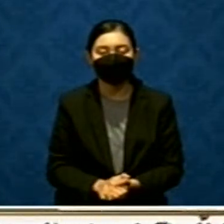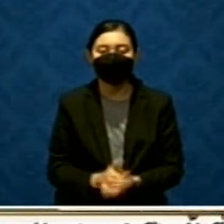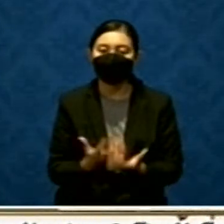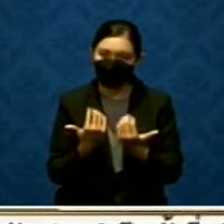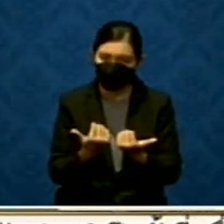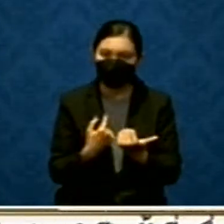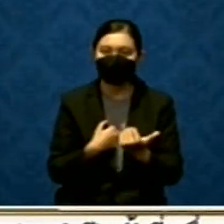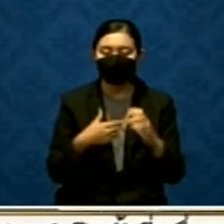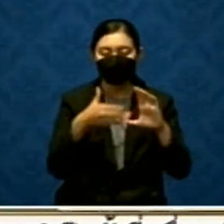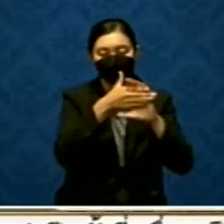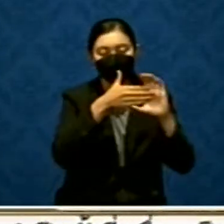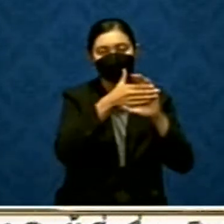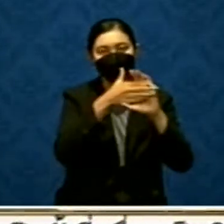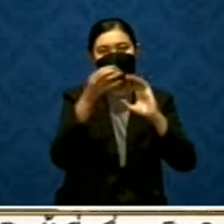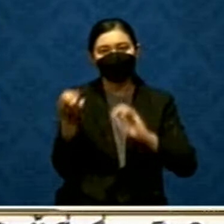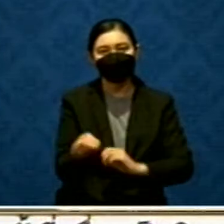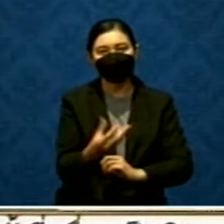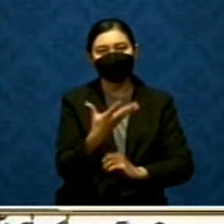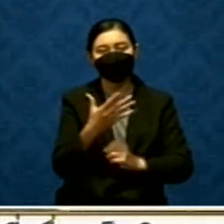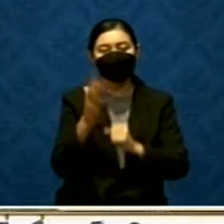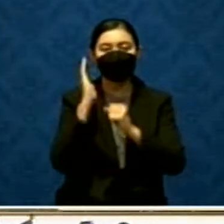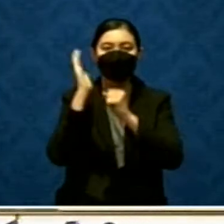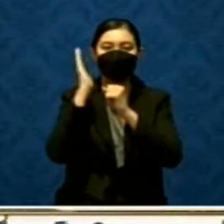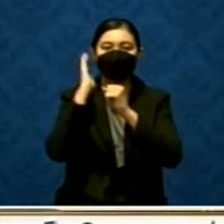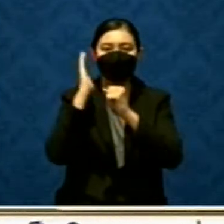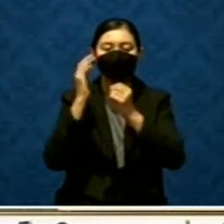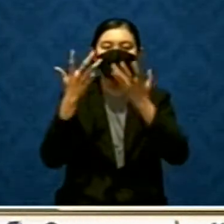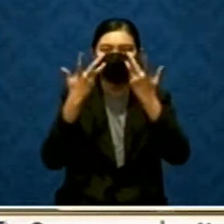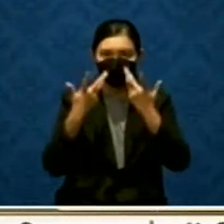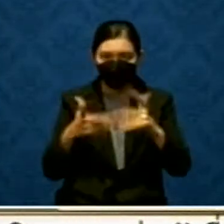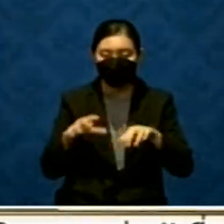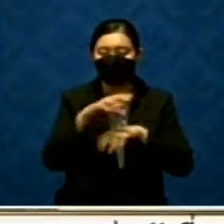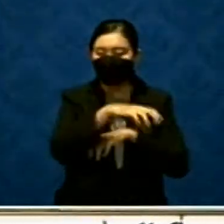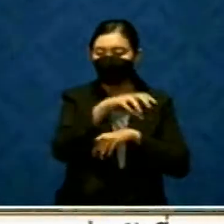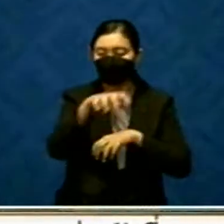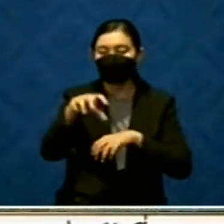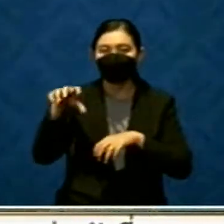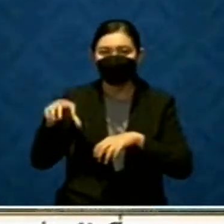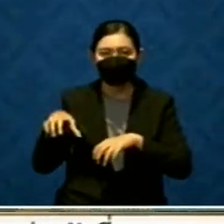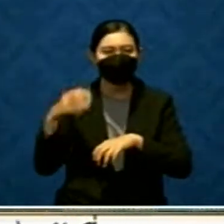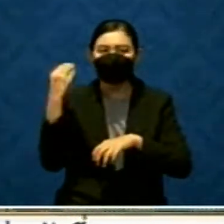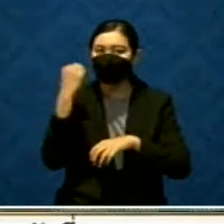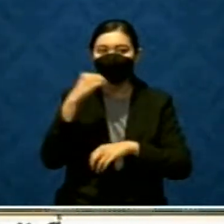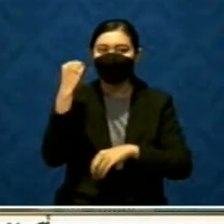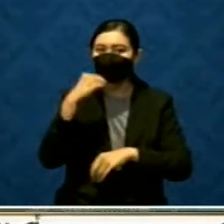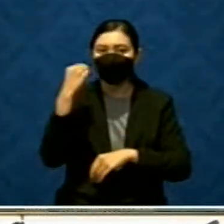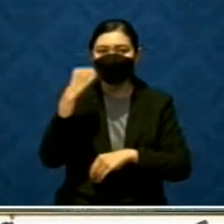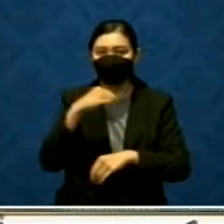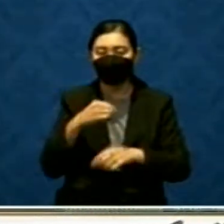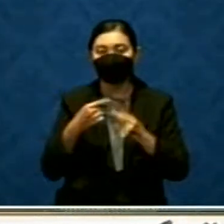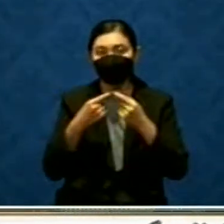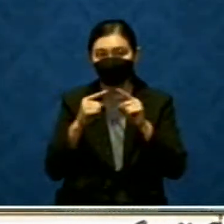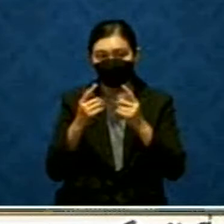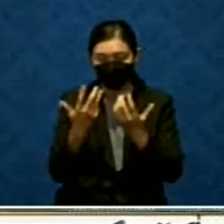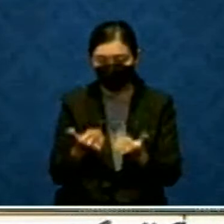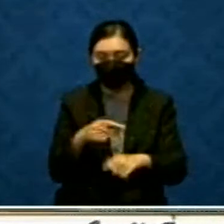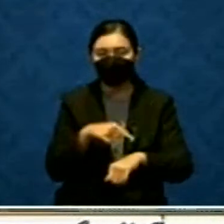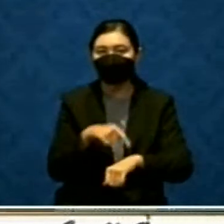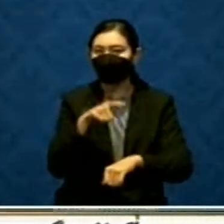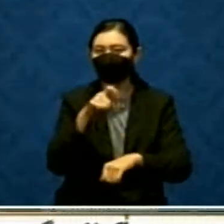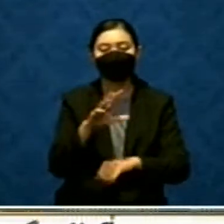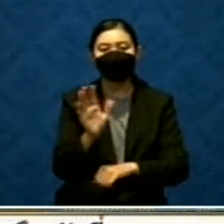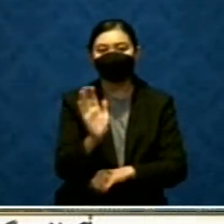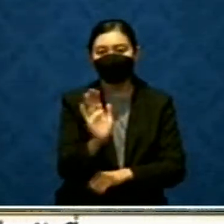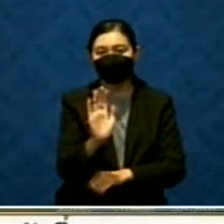ชันเนี่ยครับนำเสนอหลายแห่งหลายวาระนะครับแต่ว่าเพื่อไม่เสียเวลาสภานะครับผ